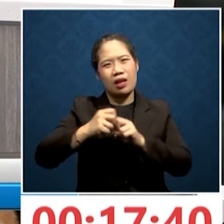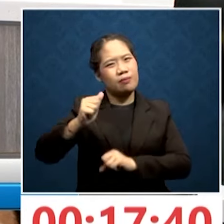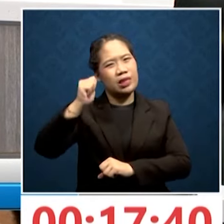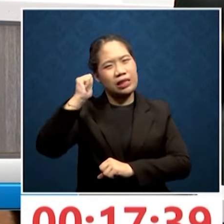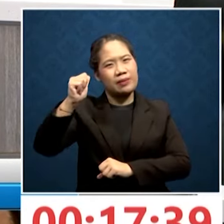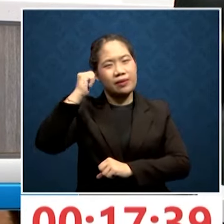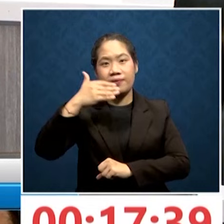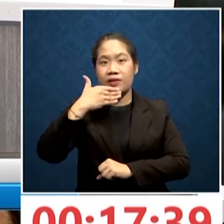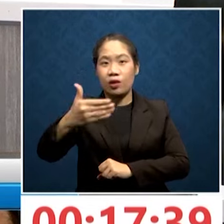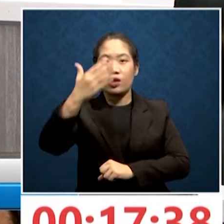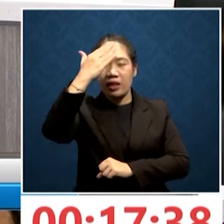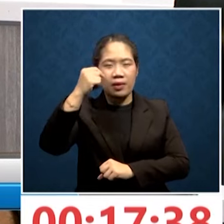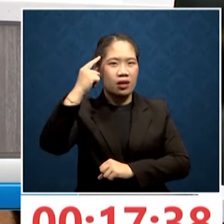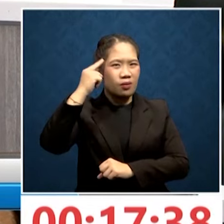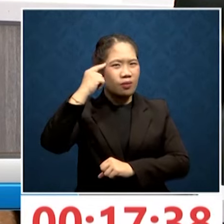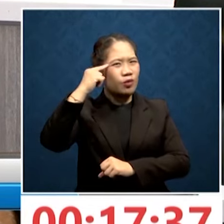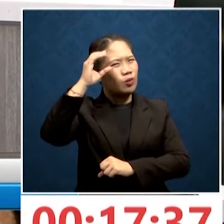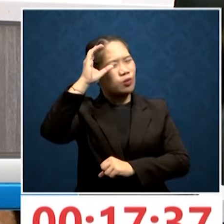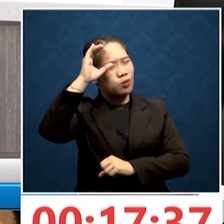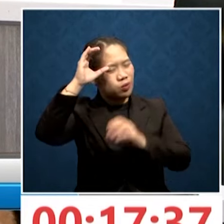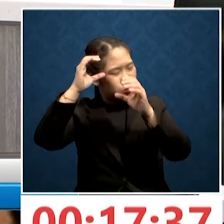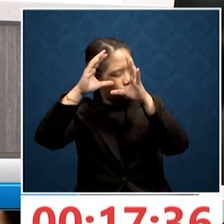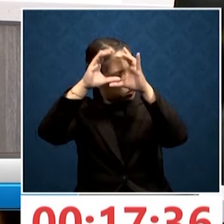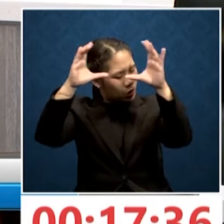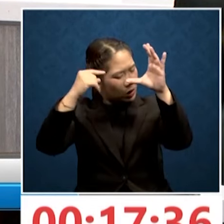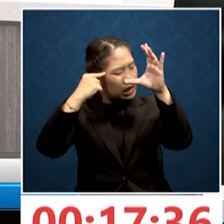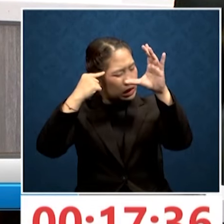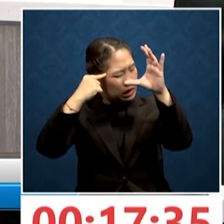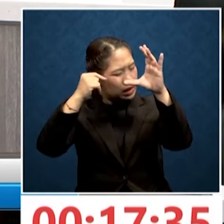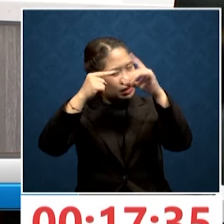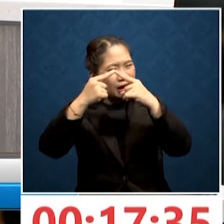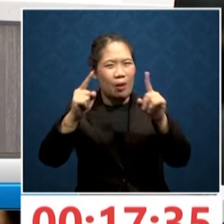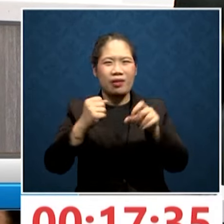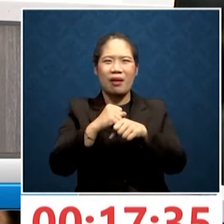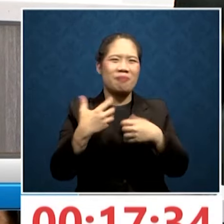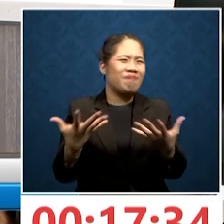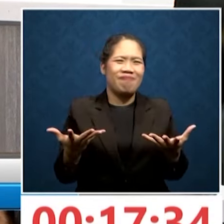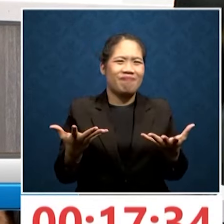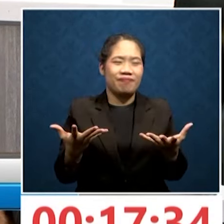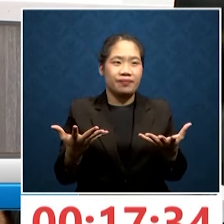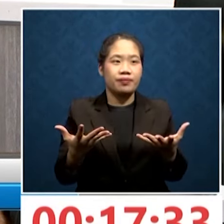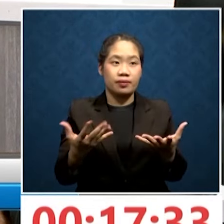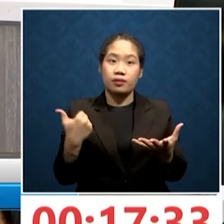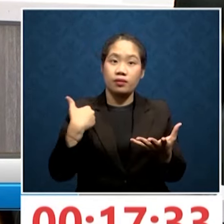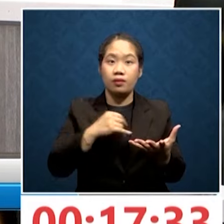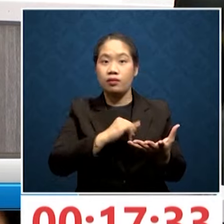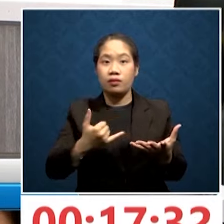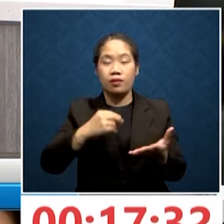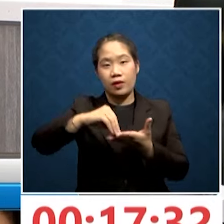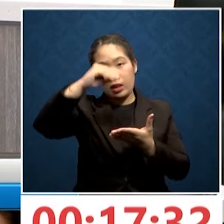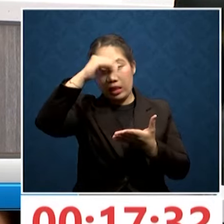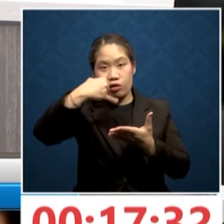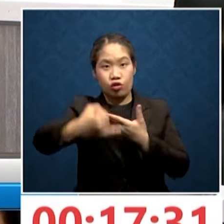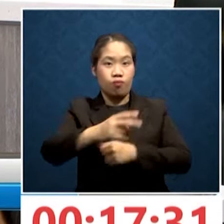านคือสมองไหลซึ่งก็เกิดขึ้นท่านคงจะติดตามข่าวแพทย์จบใหม่ทำงาน